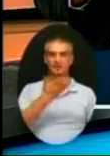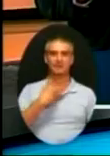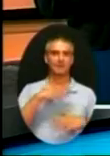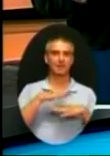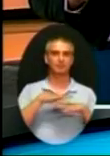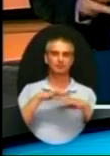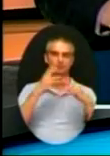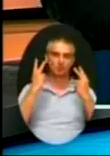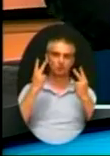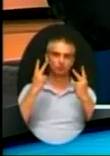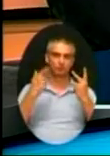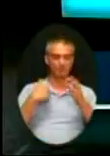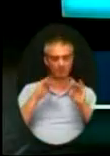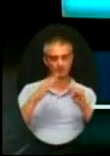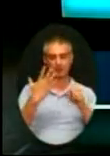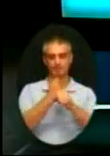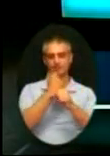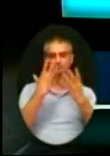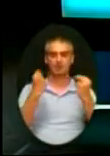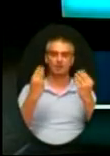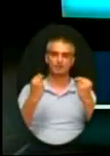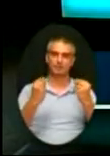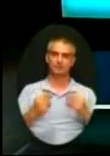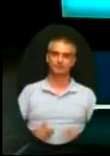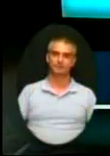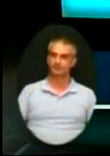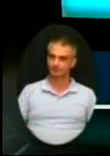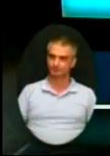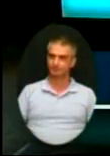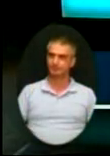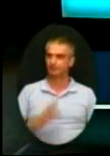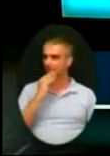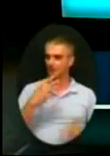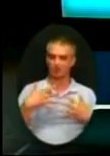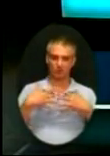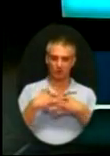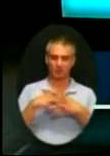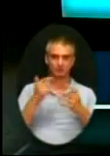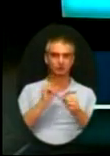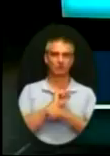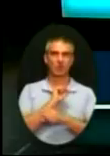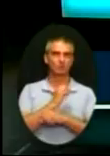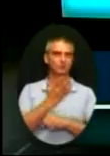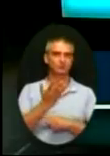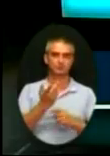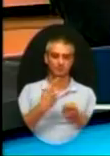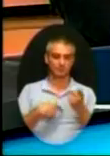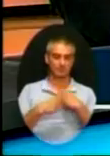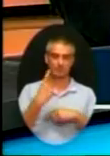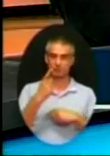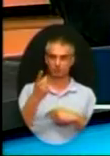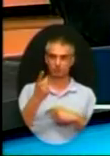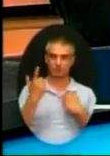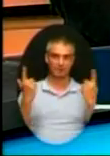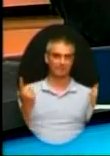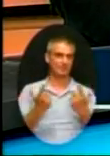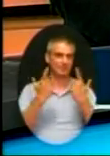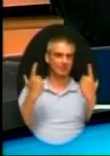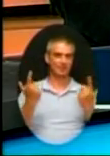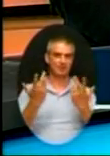משימה חשובה, אז הוא מאחלים לו בהצלחה רבה. דיברנו על הקואליציה, עכשיו האופוזיציה. במקום שאתם